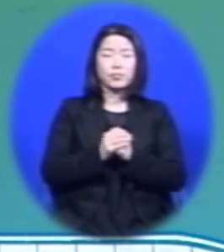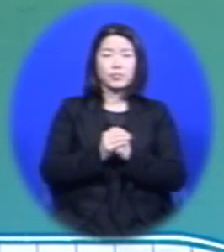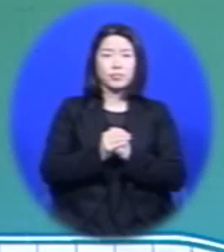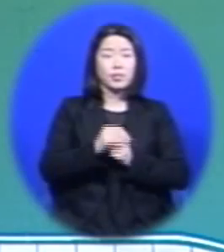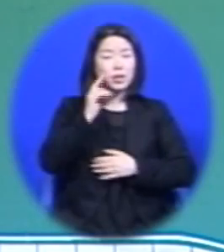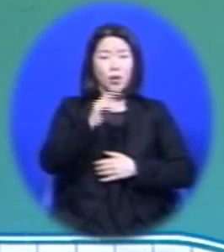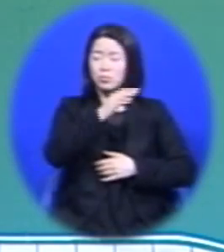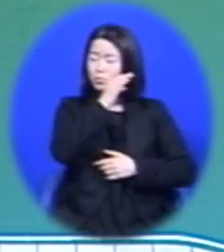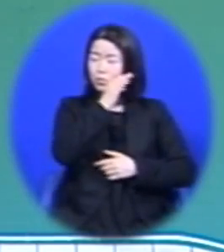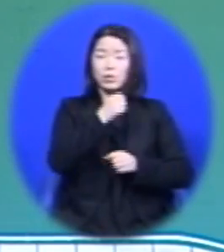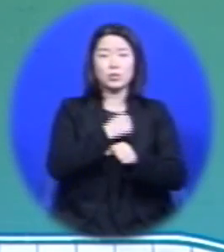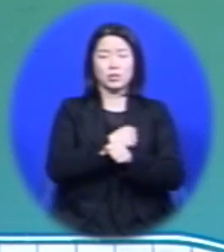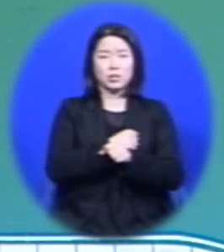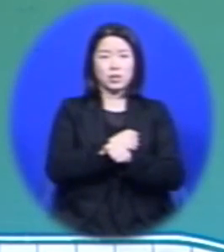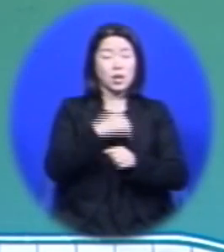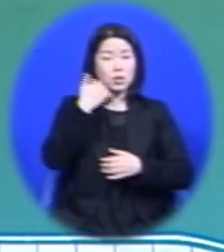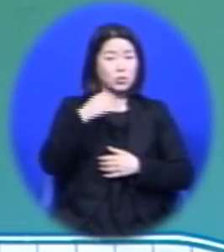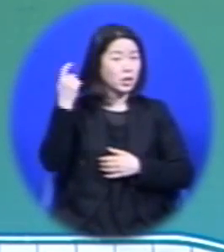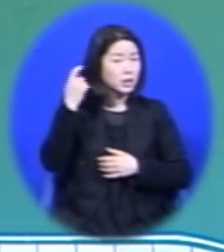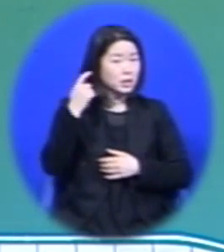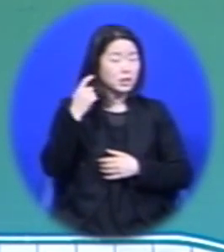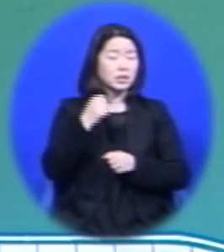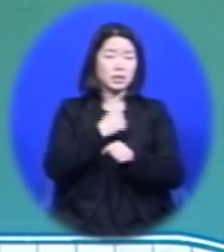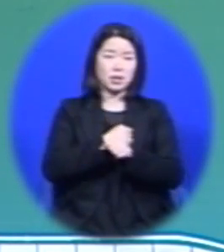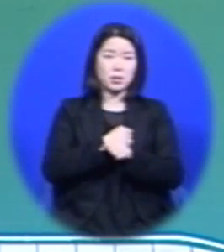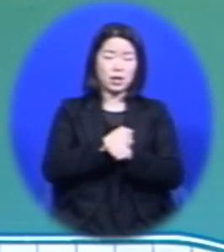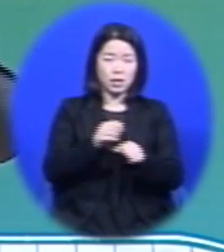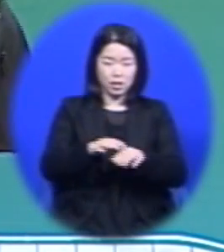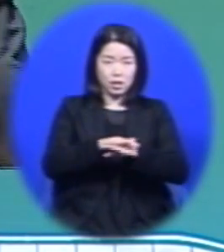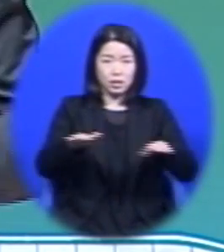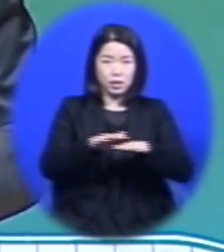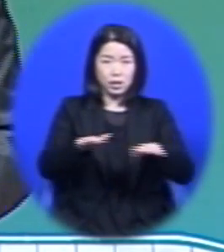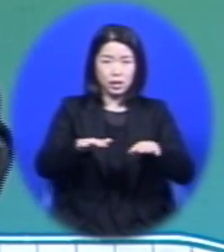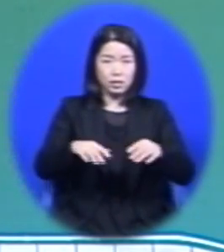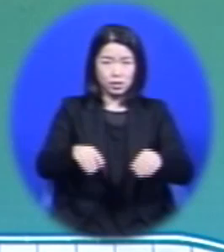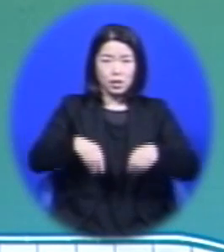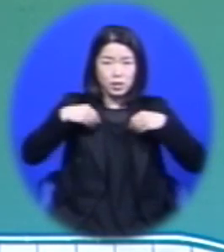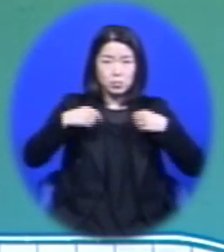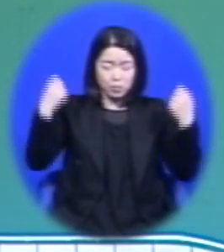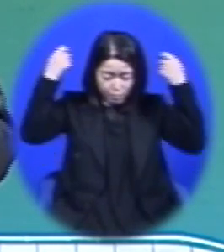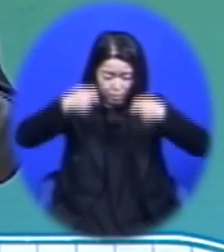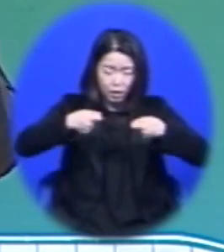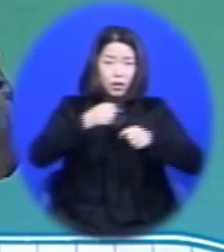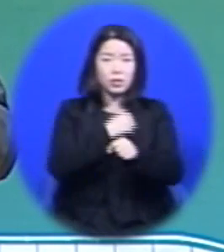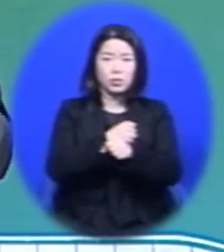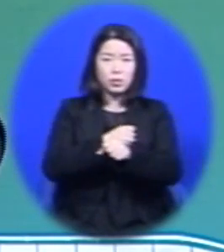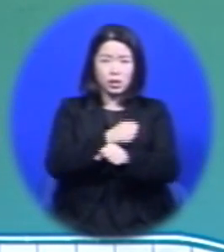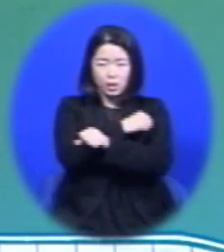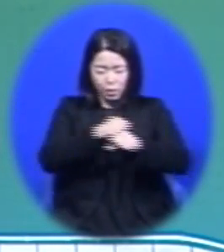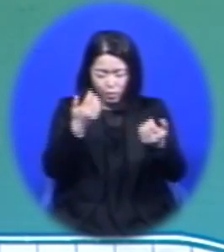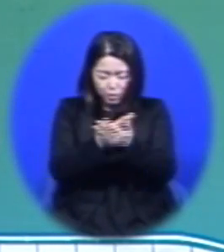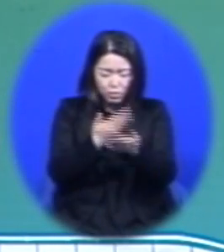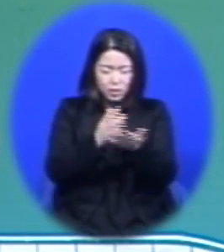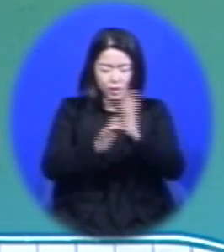너무 부끄러워서 누가 들을까 봐 깔고 앉았던 모포를 뒤집어 쓰고 용서해 주세요.